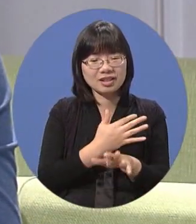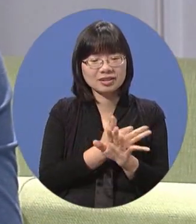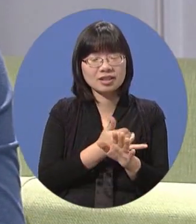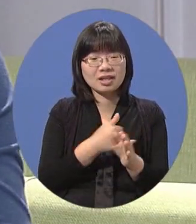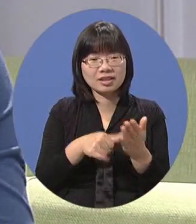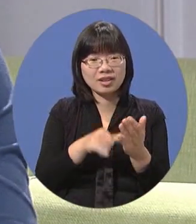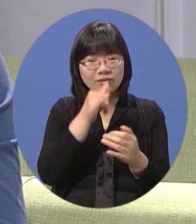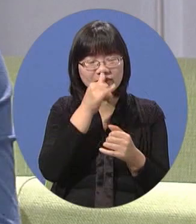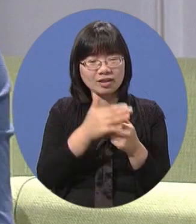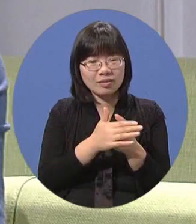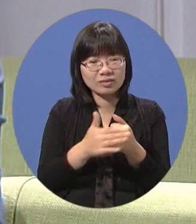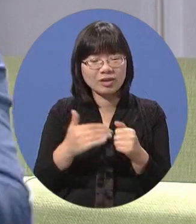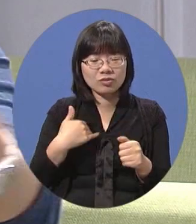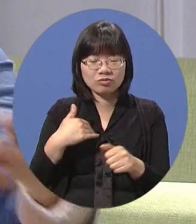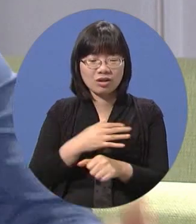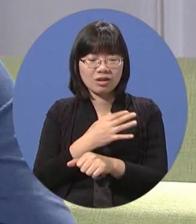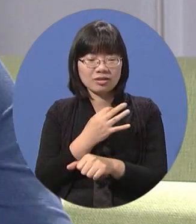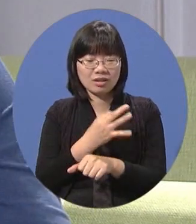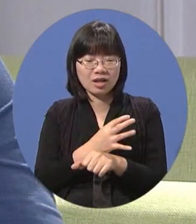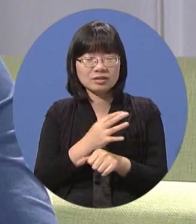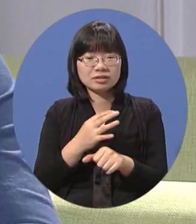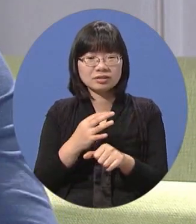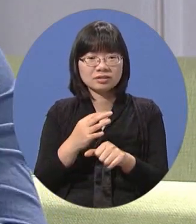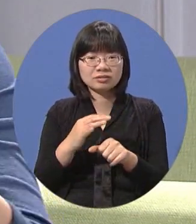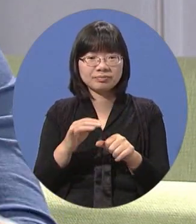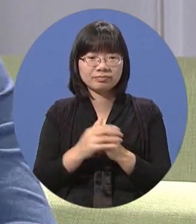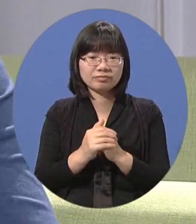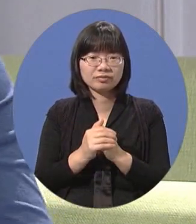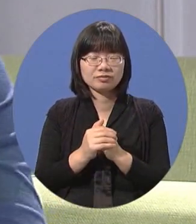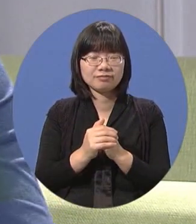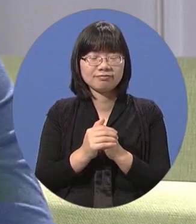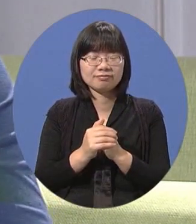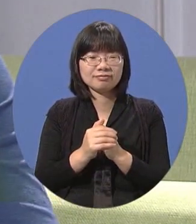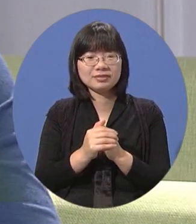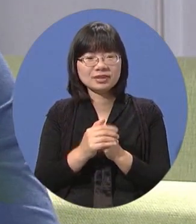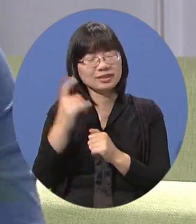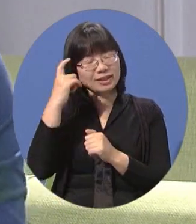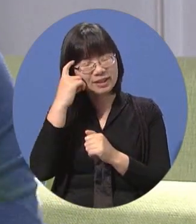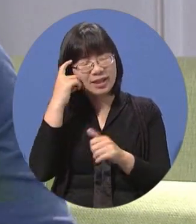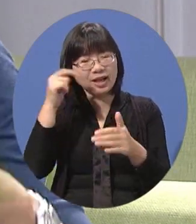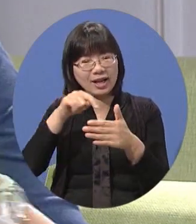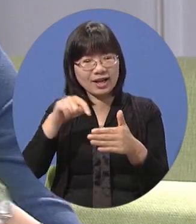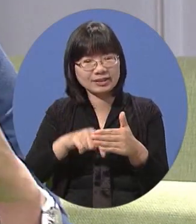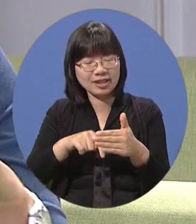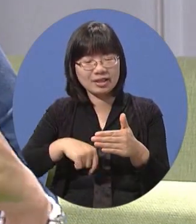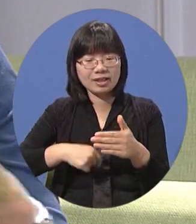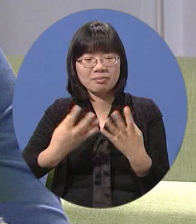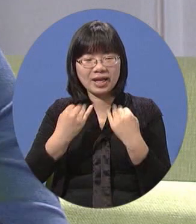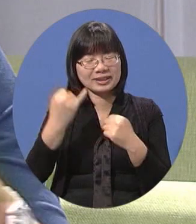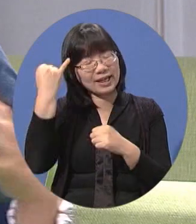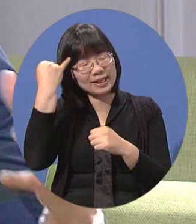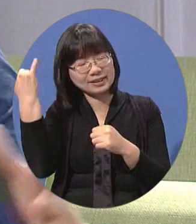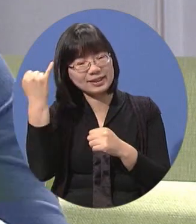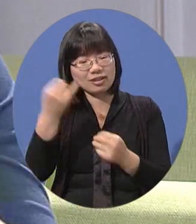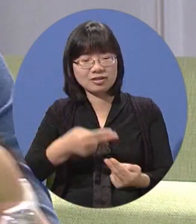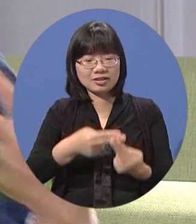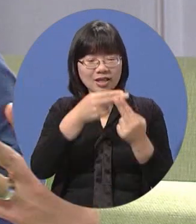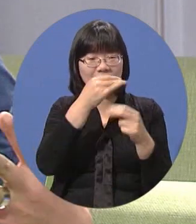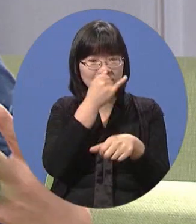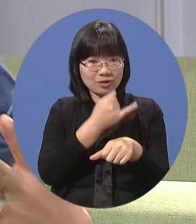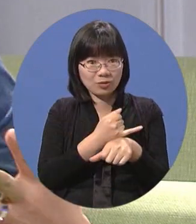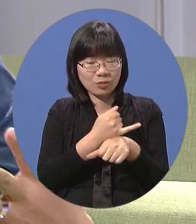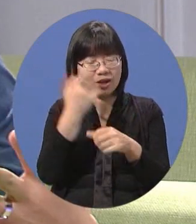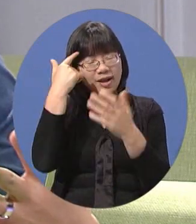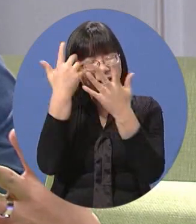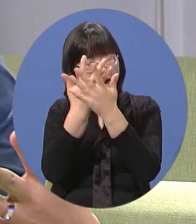장난감이 굉장히 우리가 단순한 그 용지에 많은 것들을 자기를 생각을 담아내고 그 다음에 이제 상상력을 상상상의